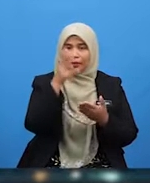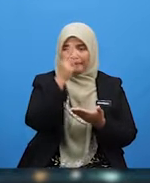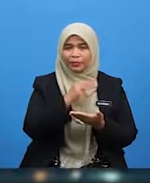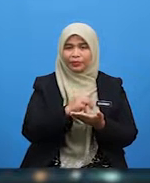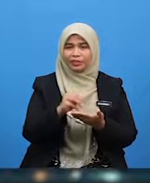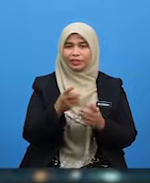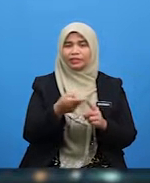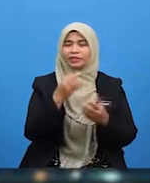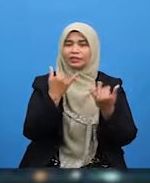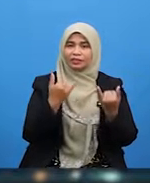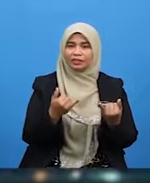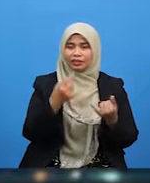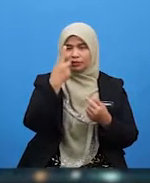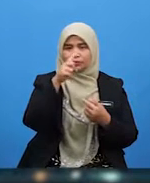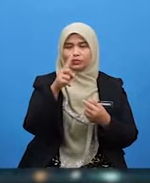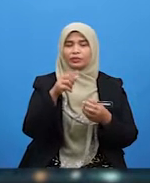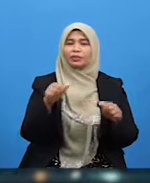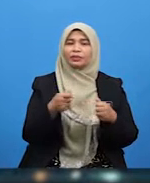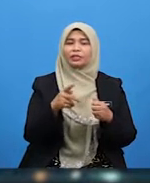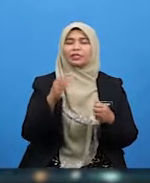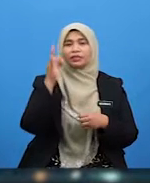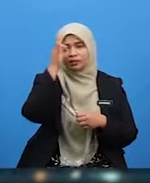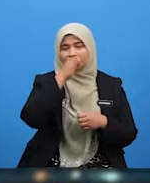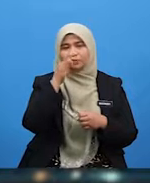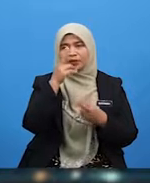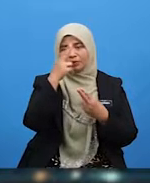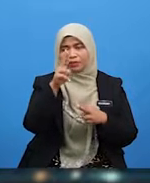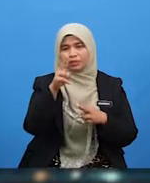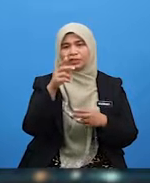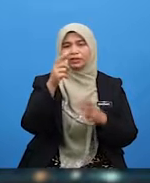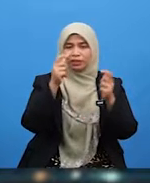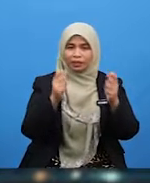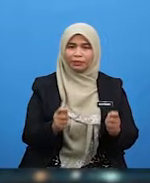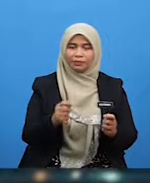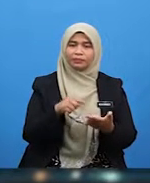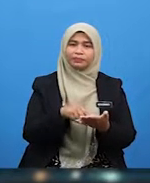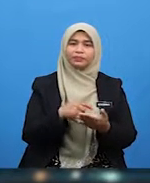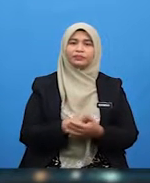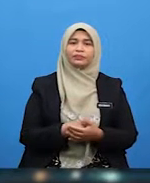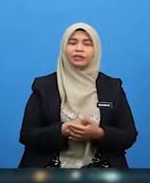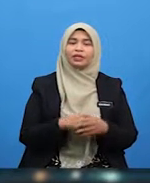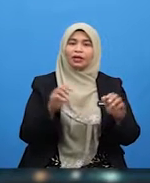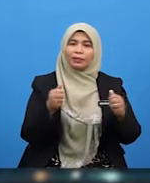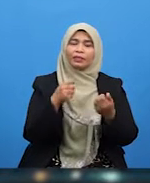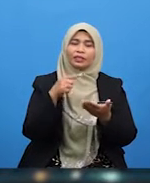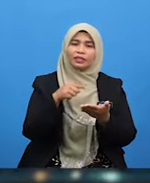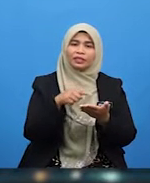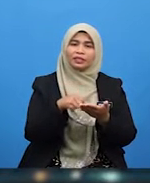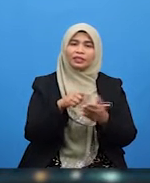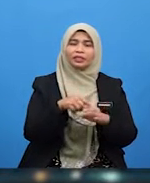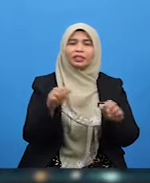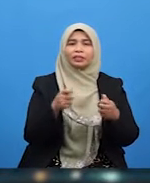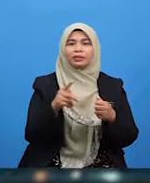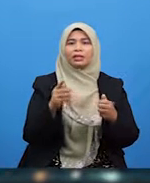sekarang untuk mengamalkan sifat menghormati tetamu ini. Amalan ini diamalkan